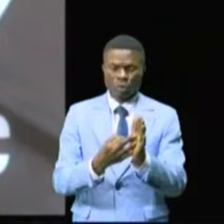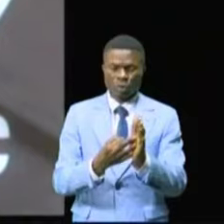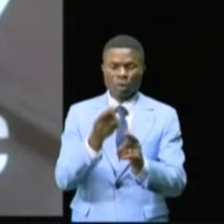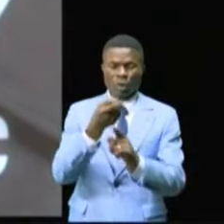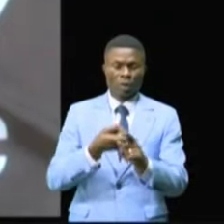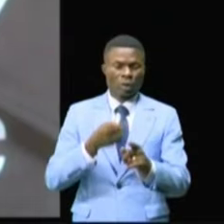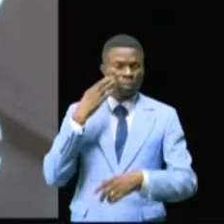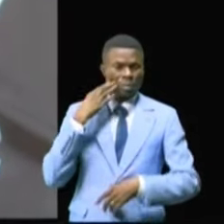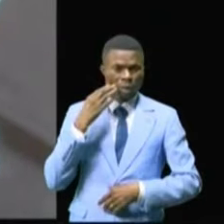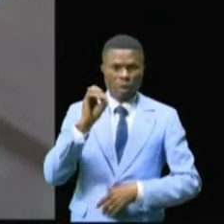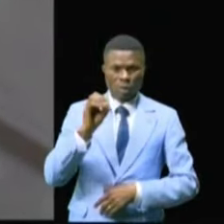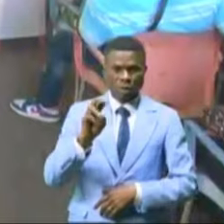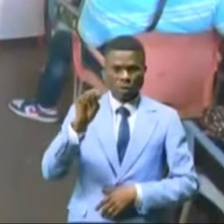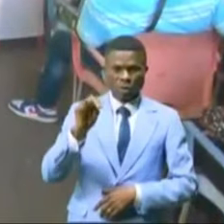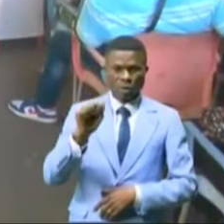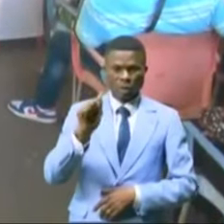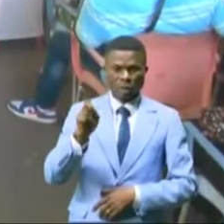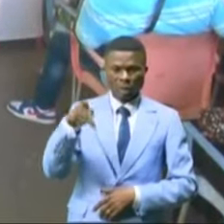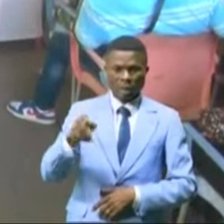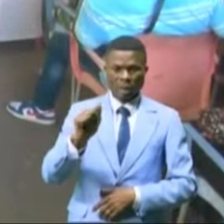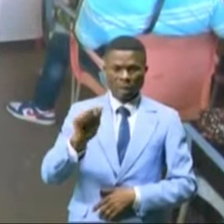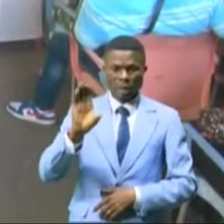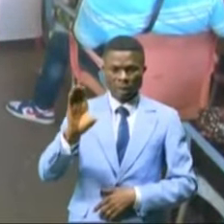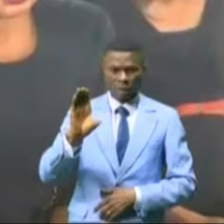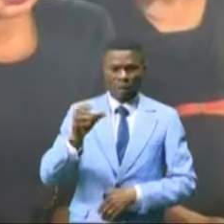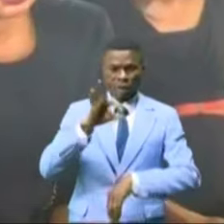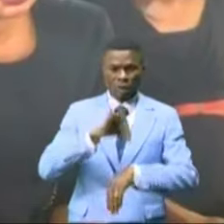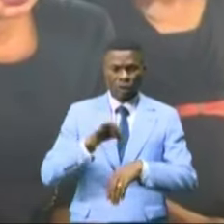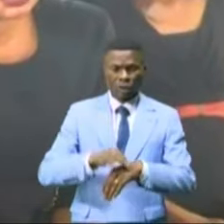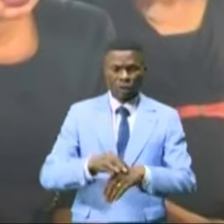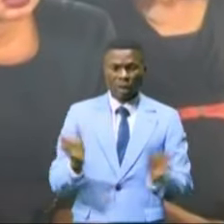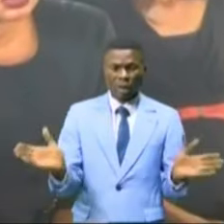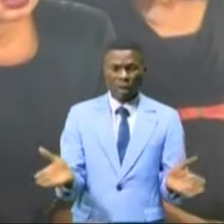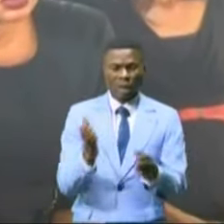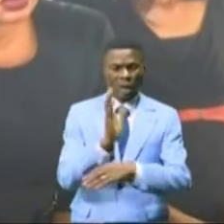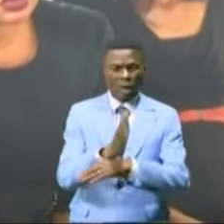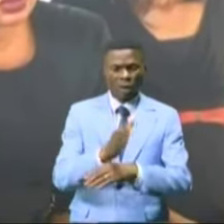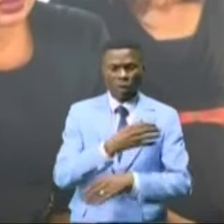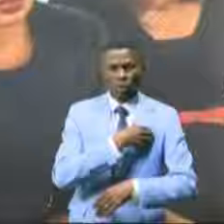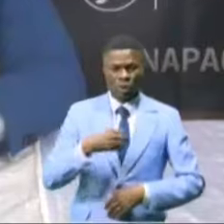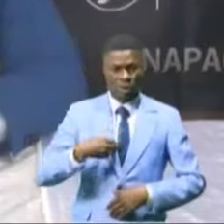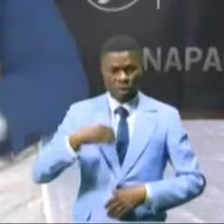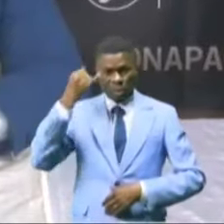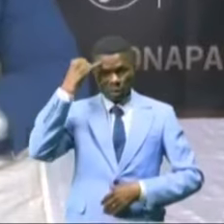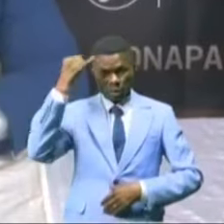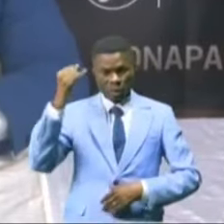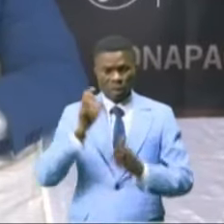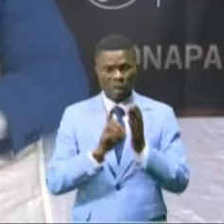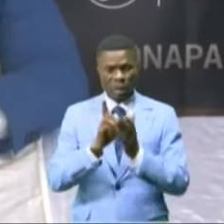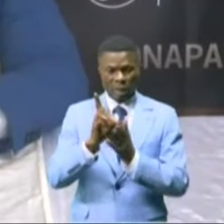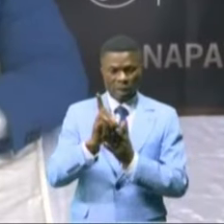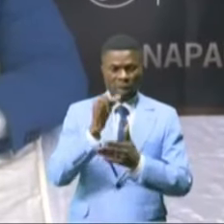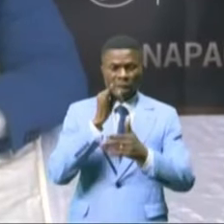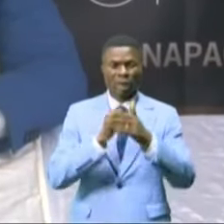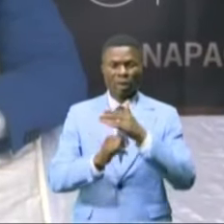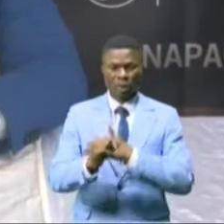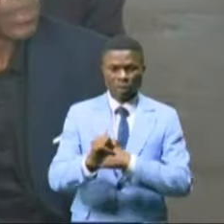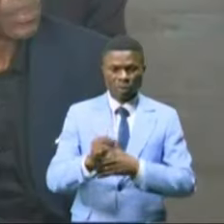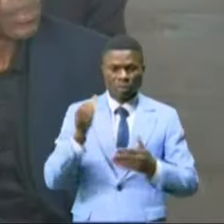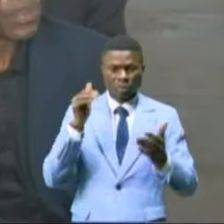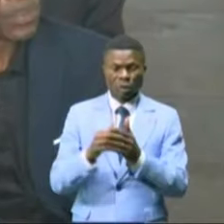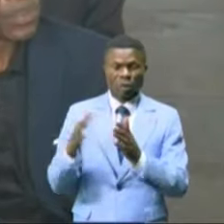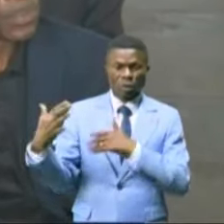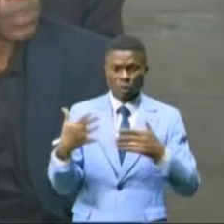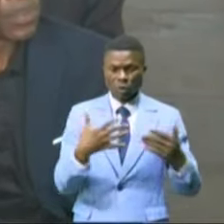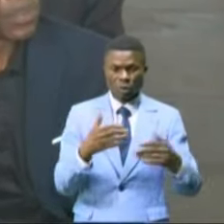Congo, ONAPAC, a été une opportunité pour réveiller la conscience de la femme dans l'optique de son épanouissement intégral. Face aux